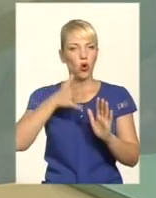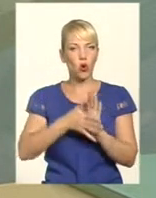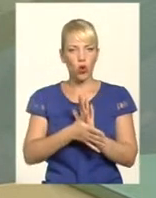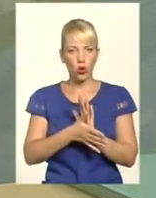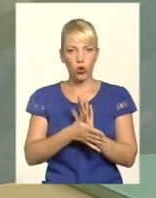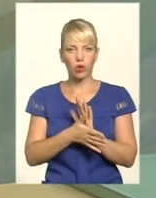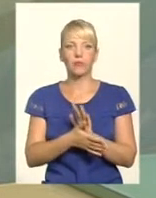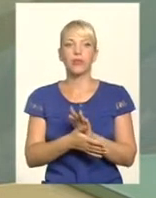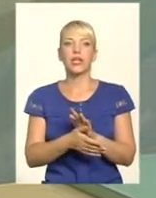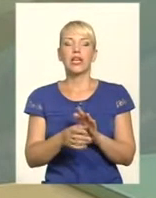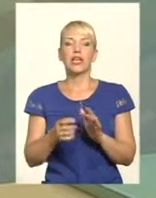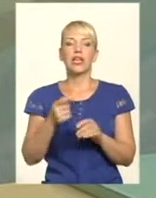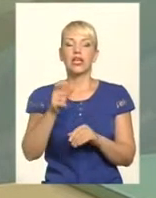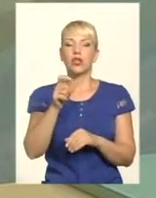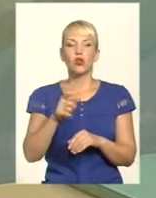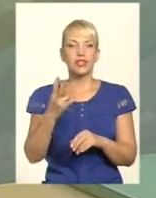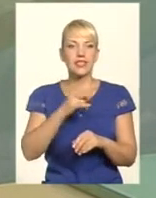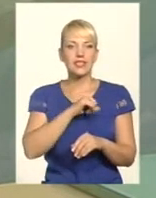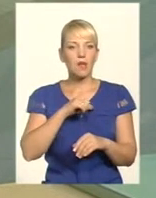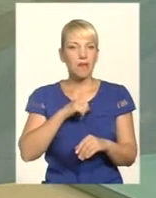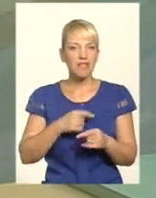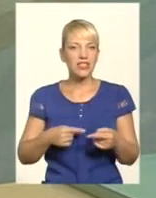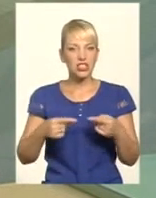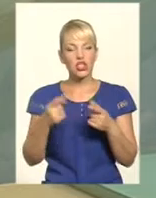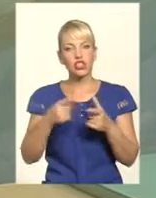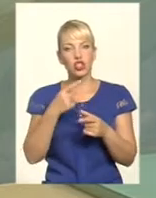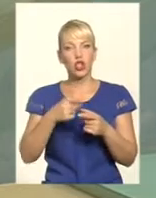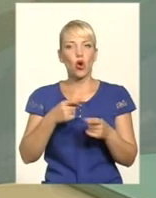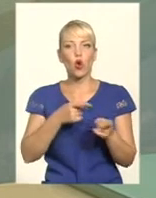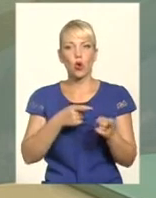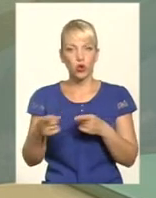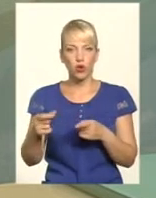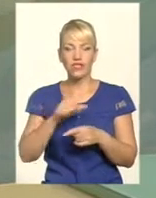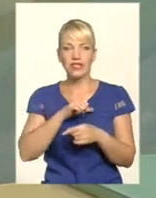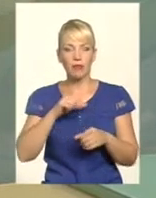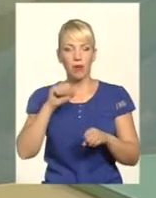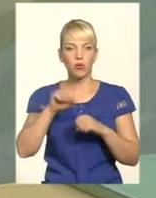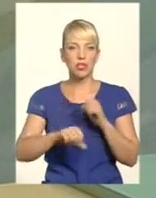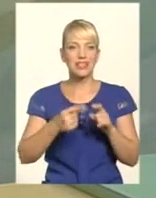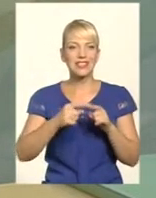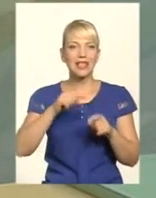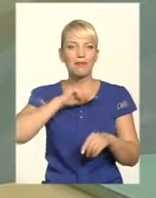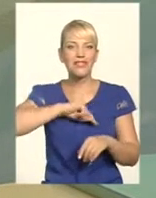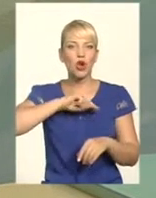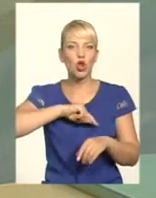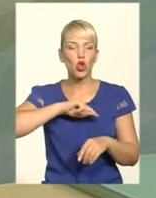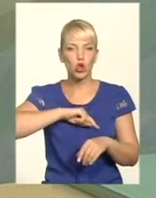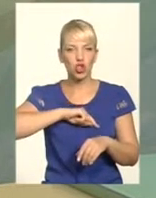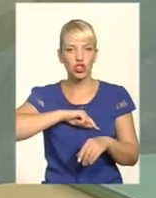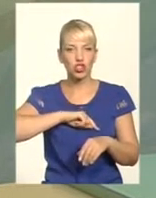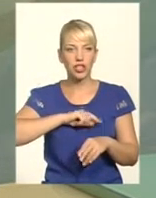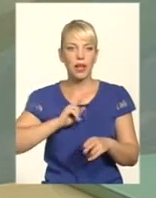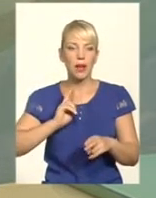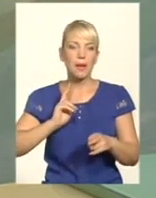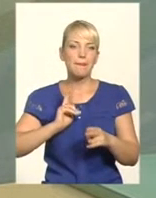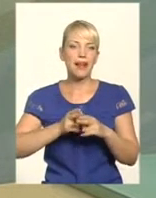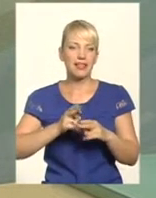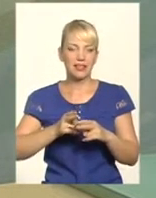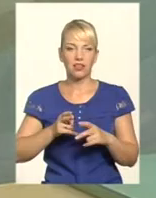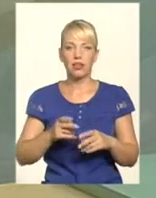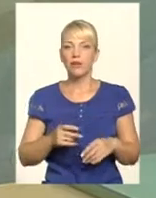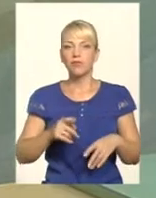подолати психологічний бар'єр щодо знищення ворога. Тому що насправді вбити людину це не є просто.